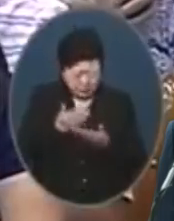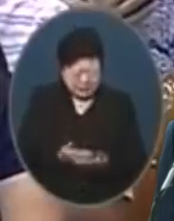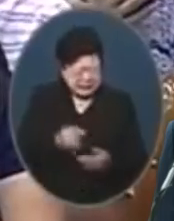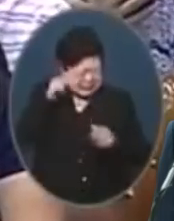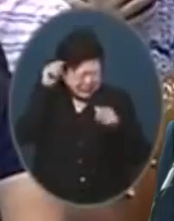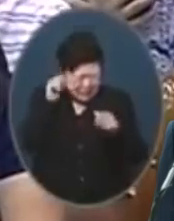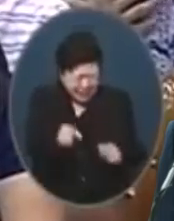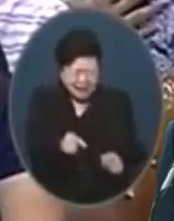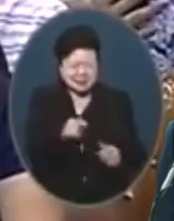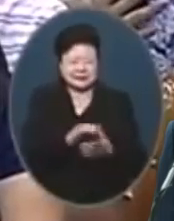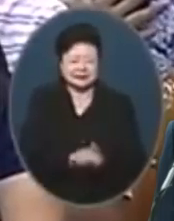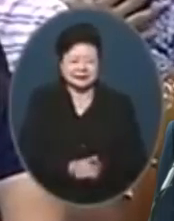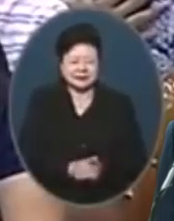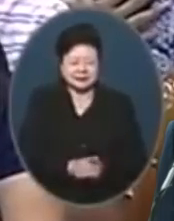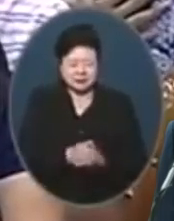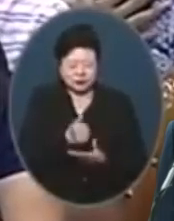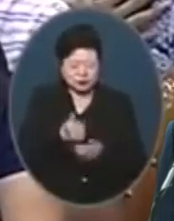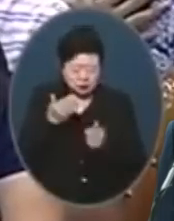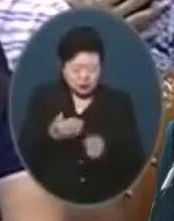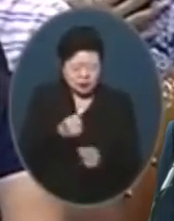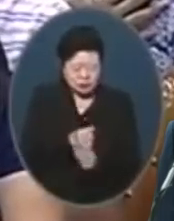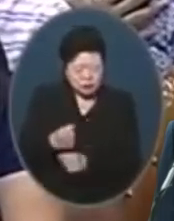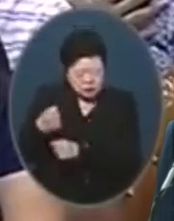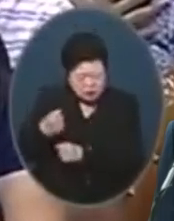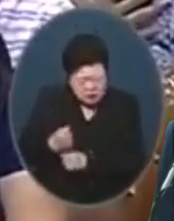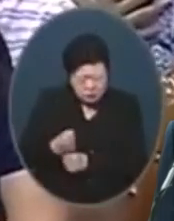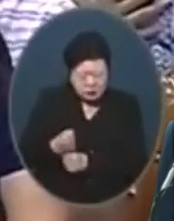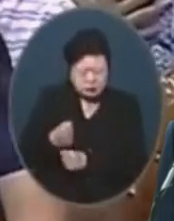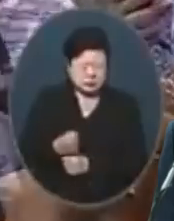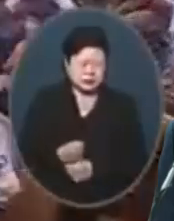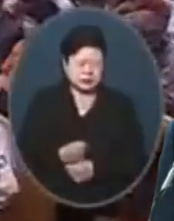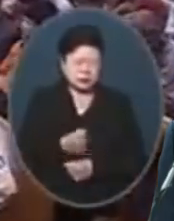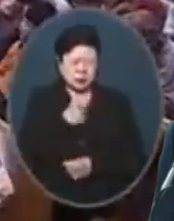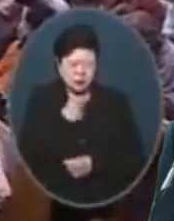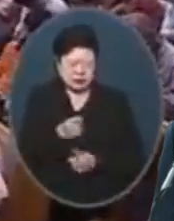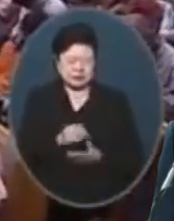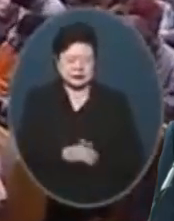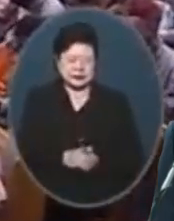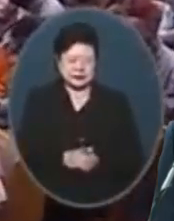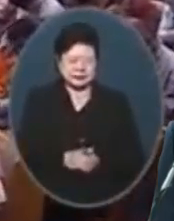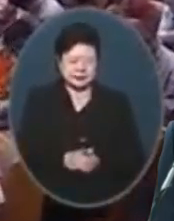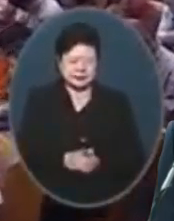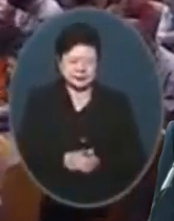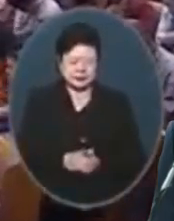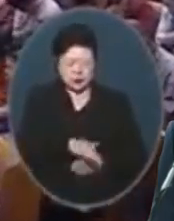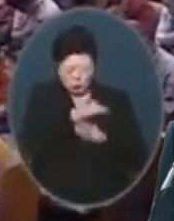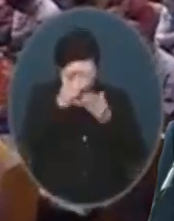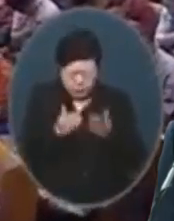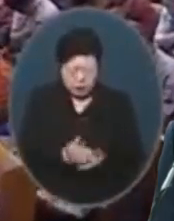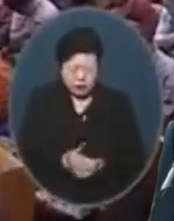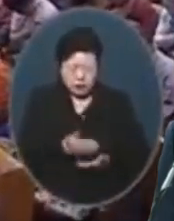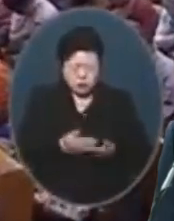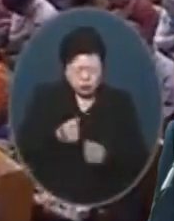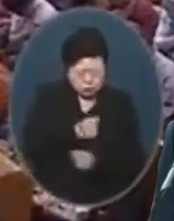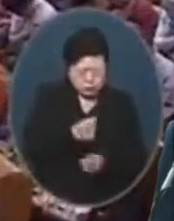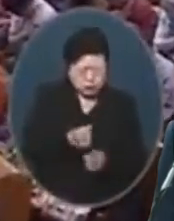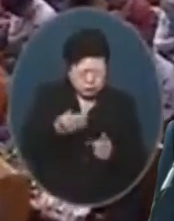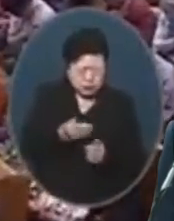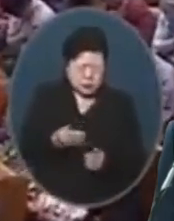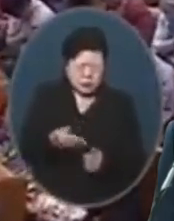축복받을지어다. 주께서 수고하고 무거운 짐을 짊어지기를 원하시므로 우리의 무거운 짐을